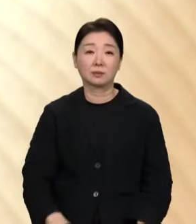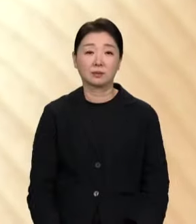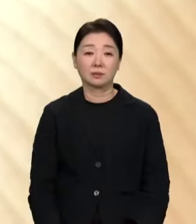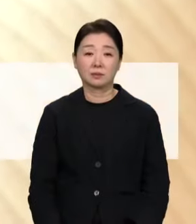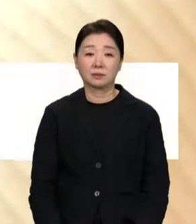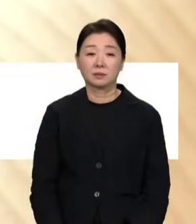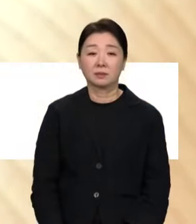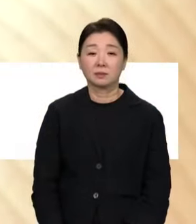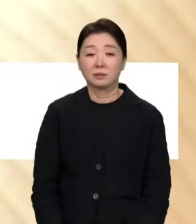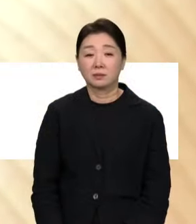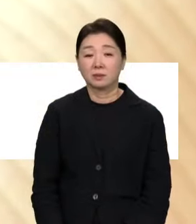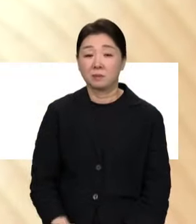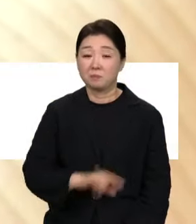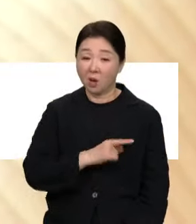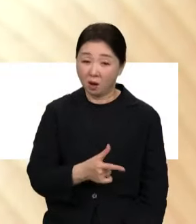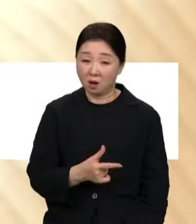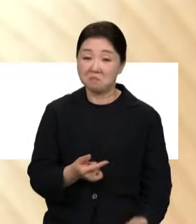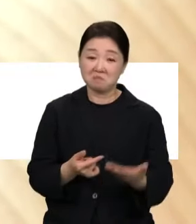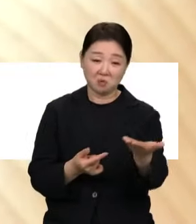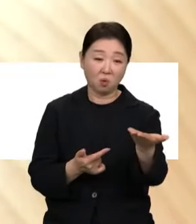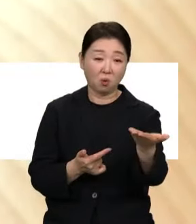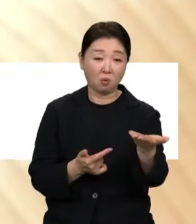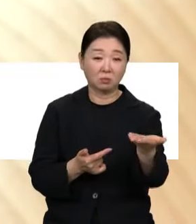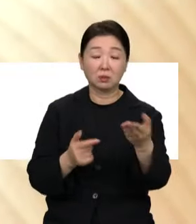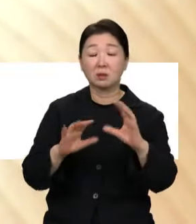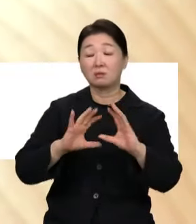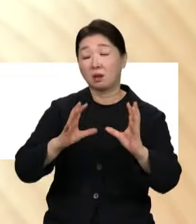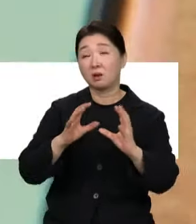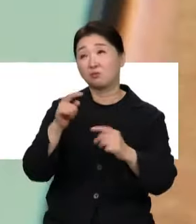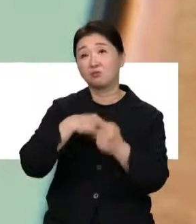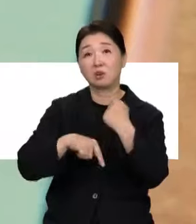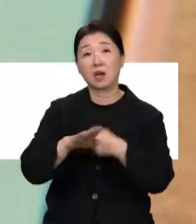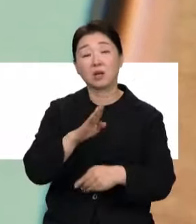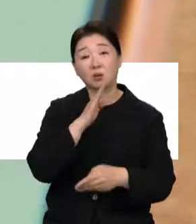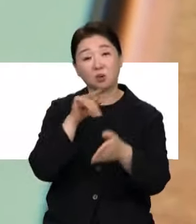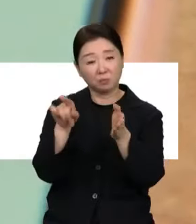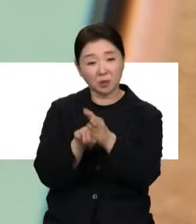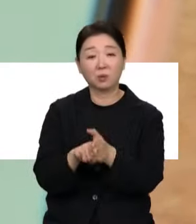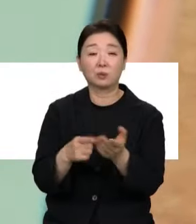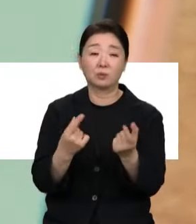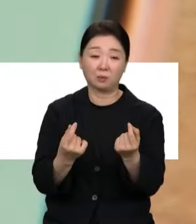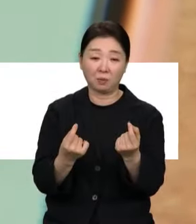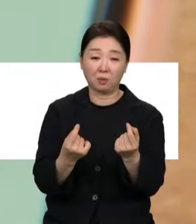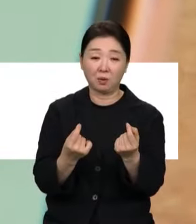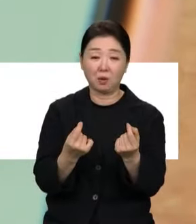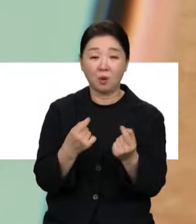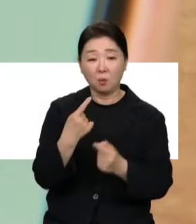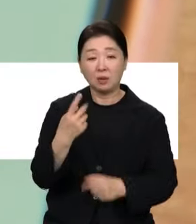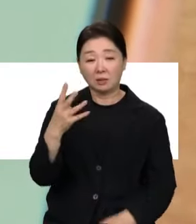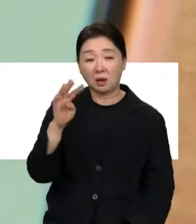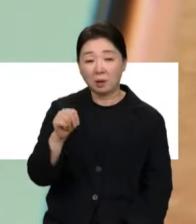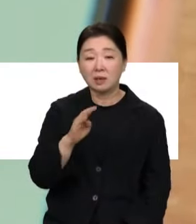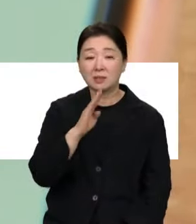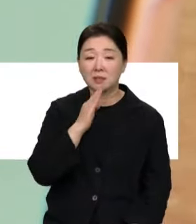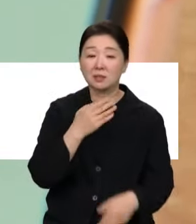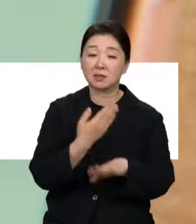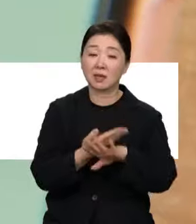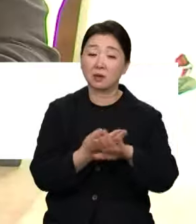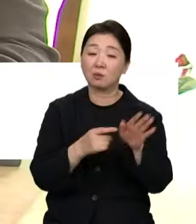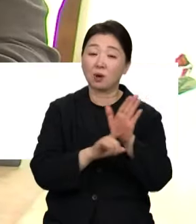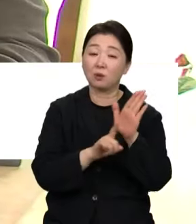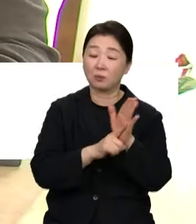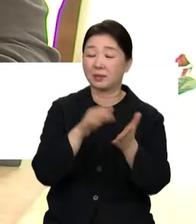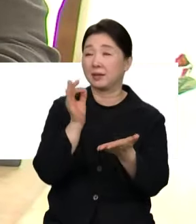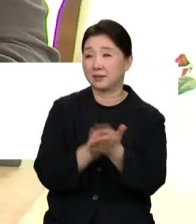명함까지 내밀면서 하니까 당연히 나라에서 응원하겠거니 한 거죠. 원래 4만 원 이런 거였는데